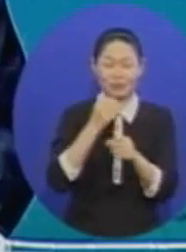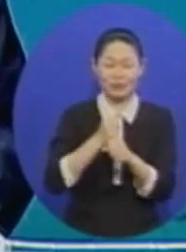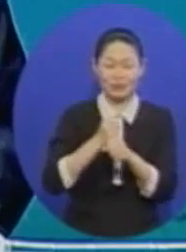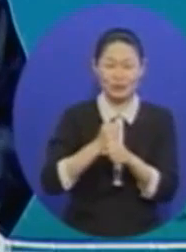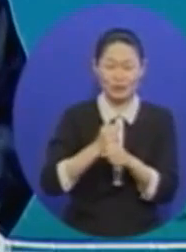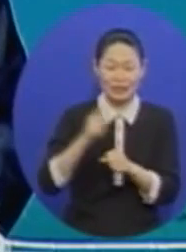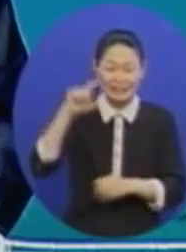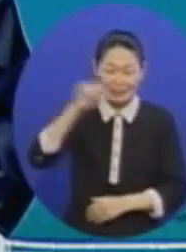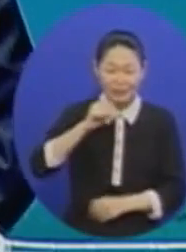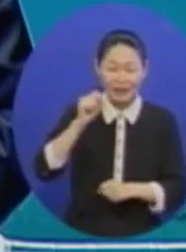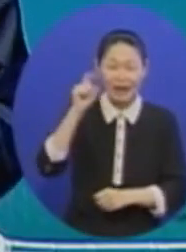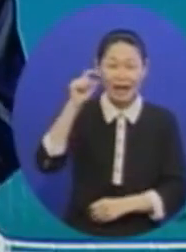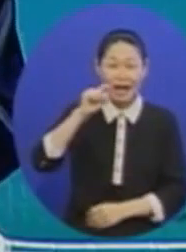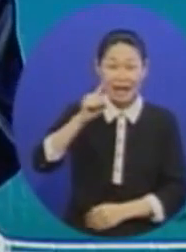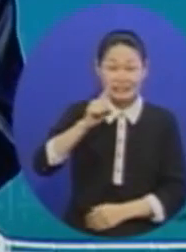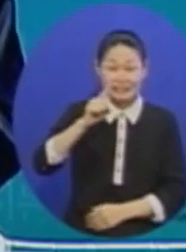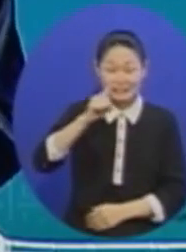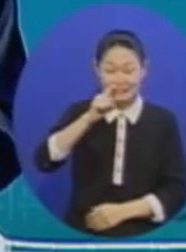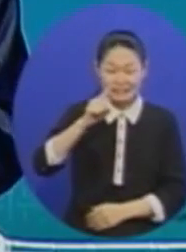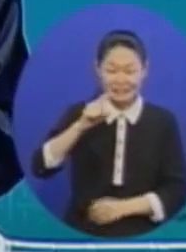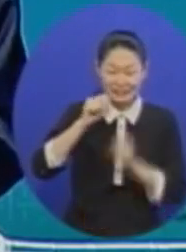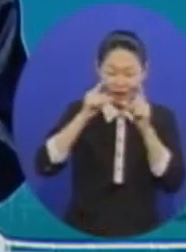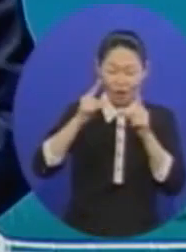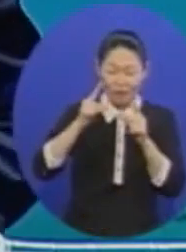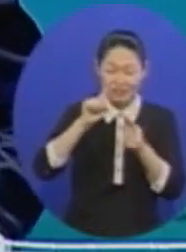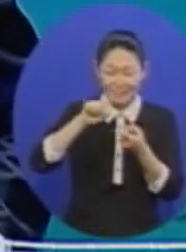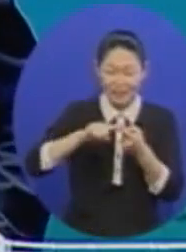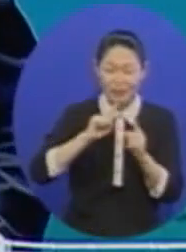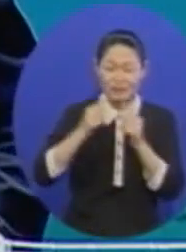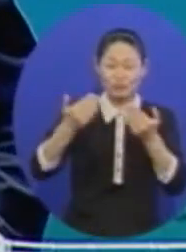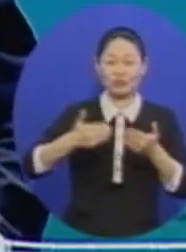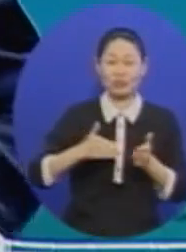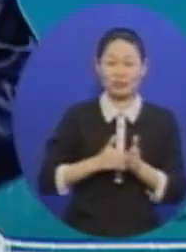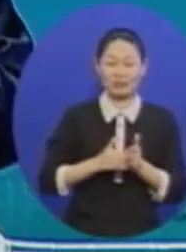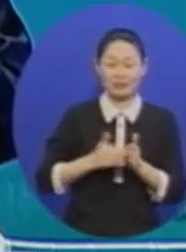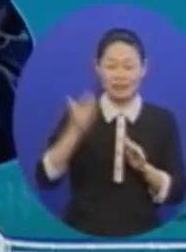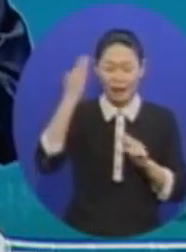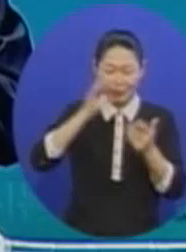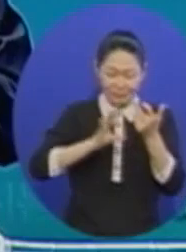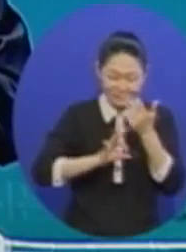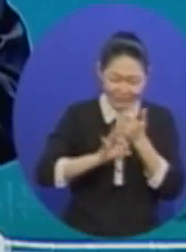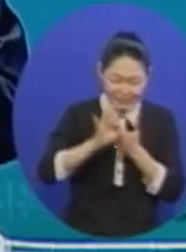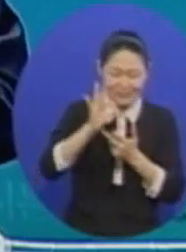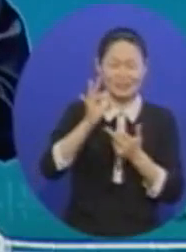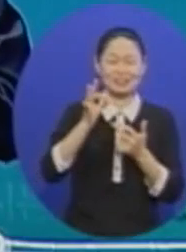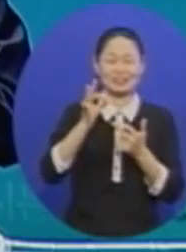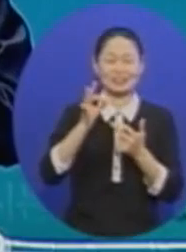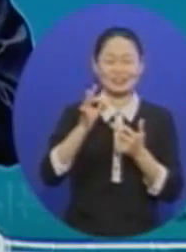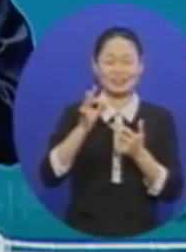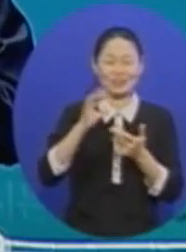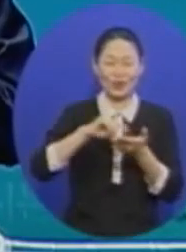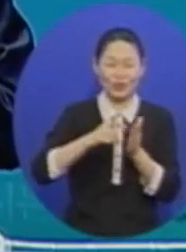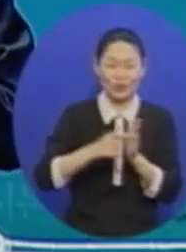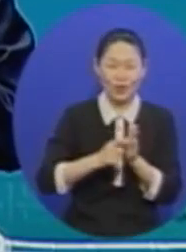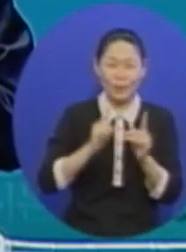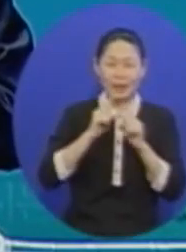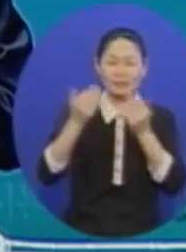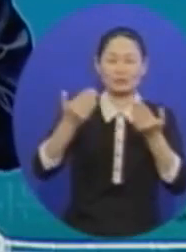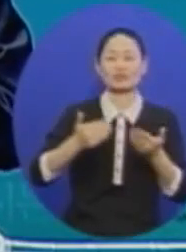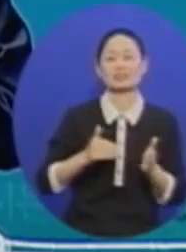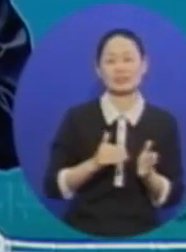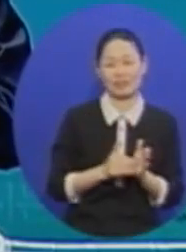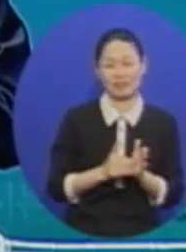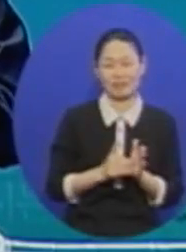주시나 몰라요 그래서 거의 밤을 3 다시피 하나님께서 제게 깨닫게 하셨어요 말씀을